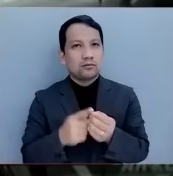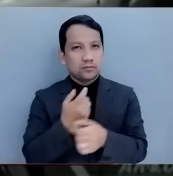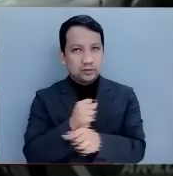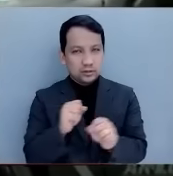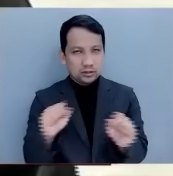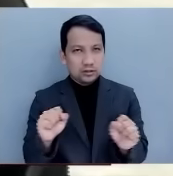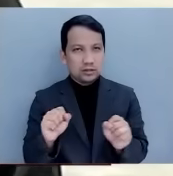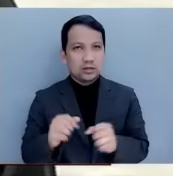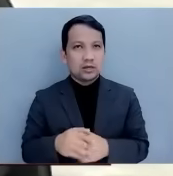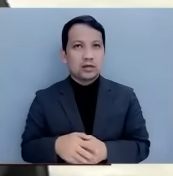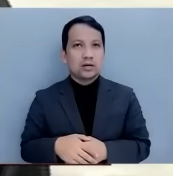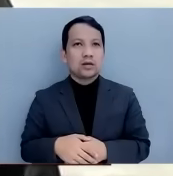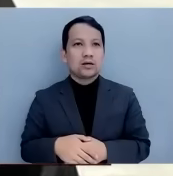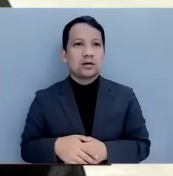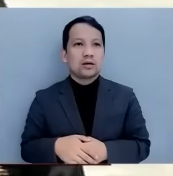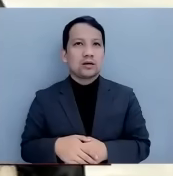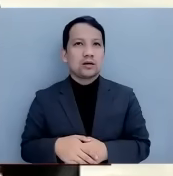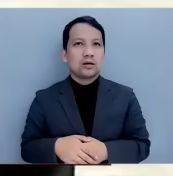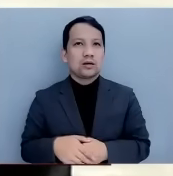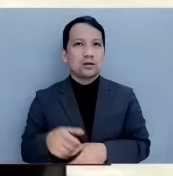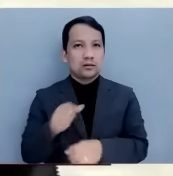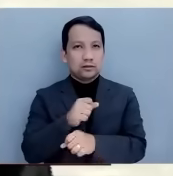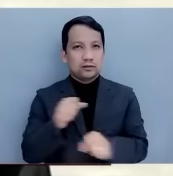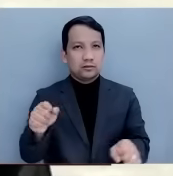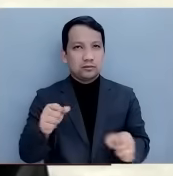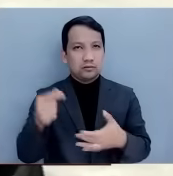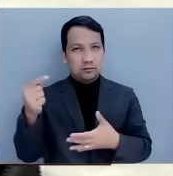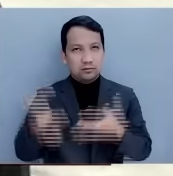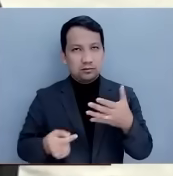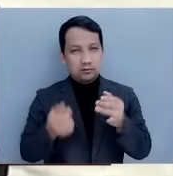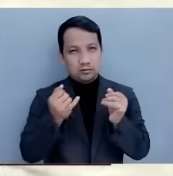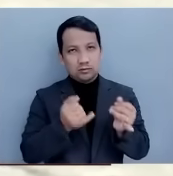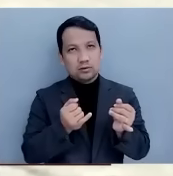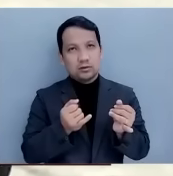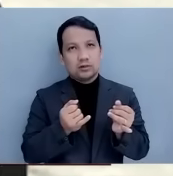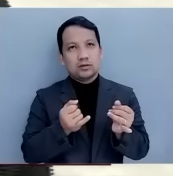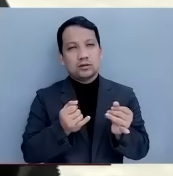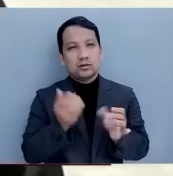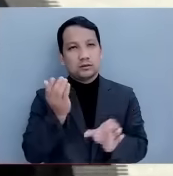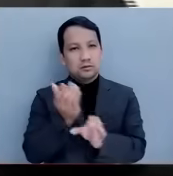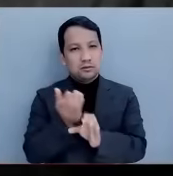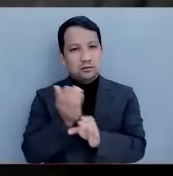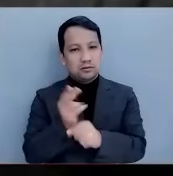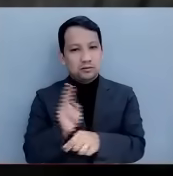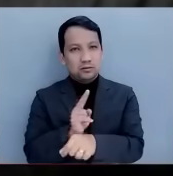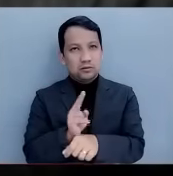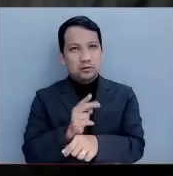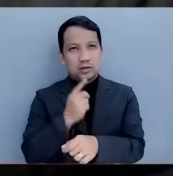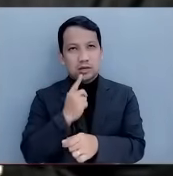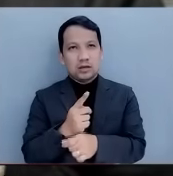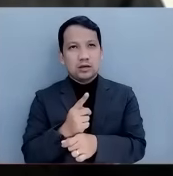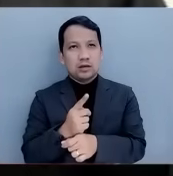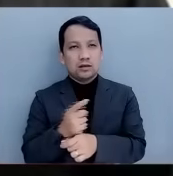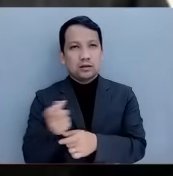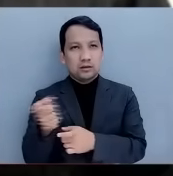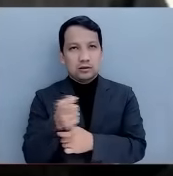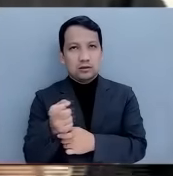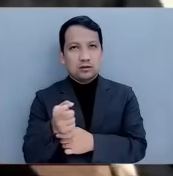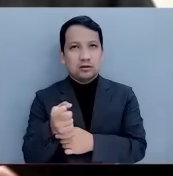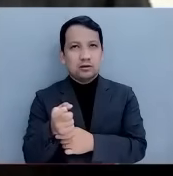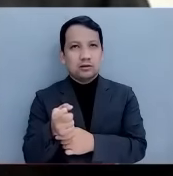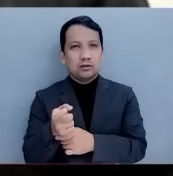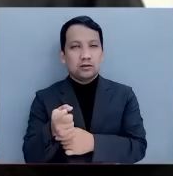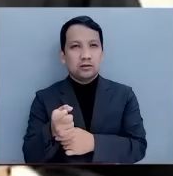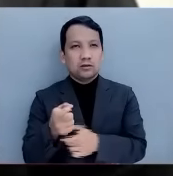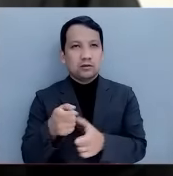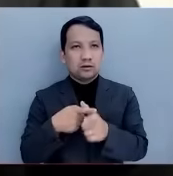sa drifting? Meron tayong mga safety features na ini-install po sa drift cars na ginagamit natin. Meron tayong fire extinguisher, pati yung